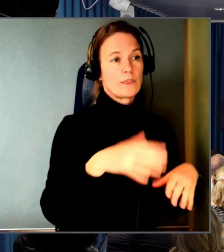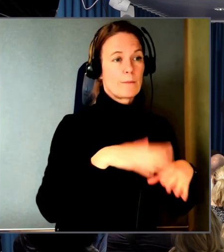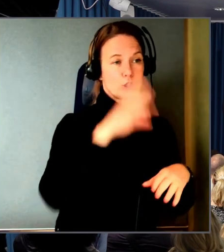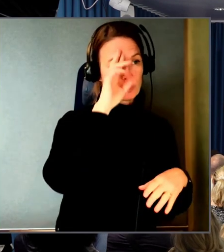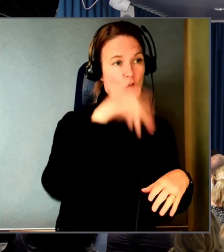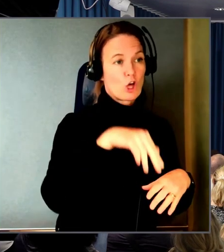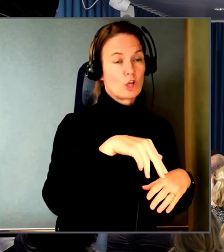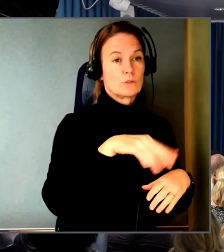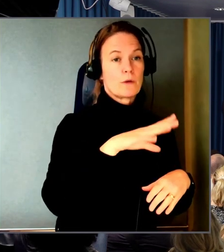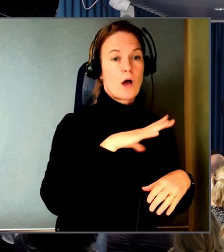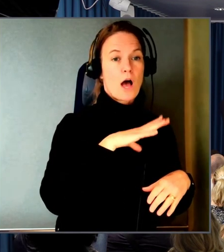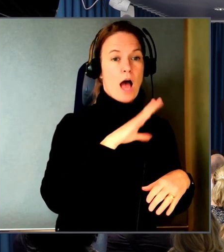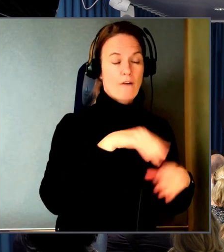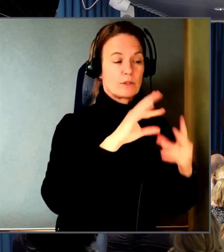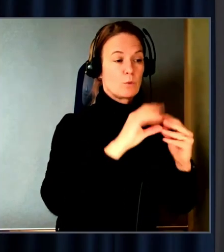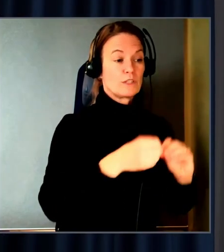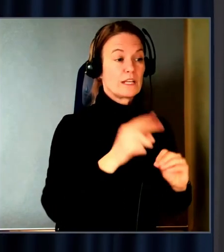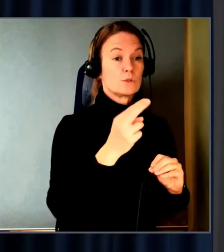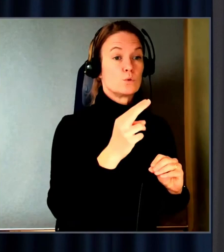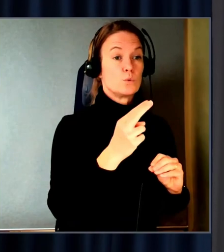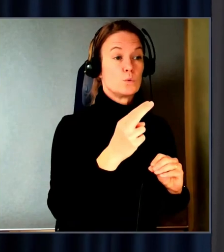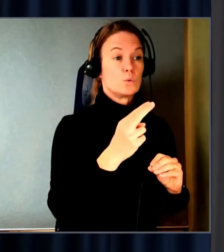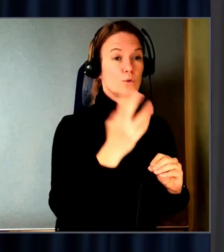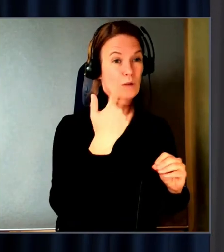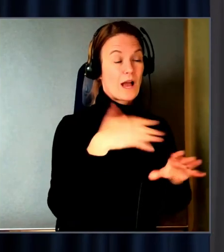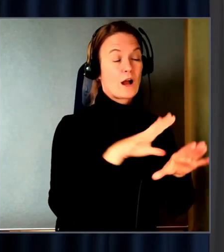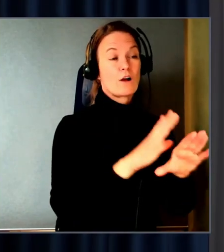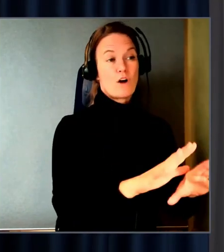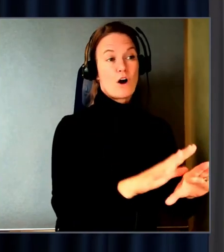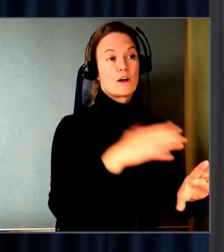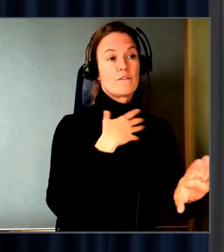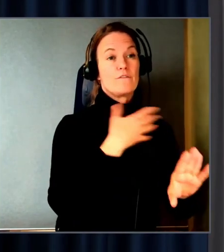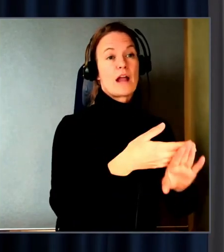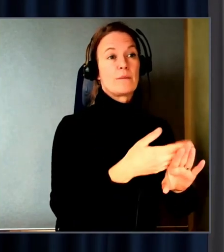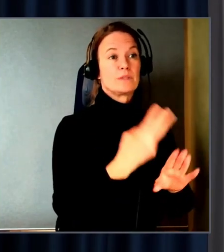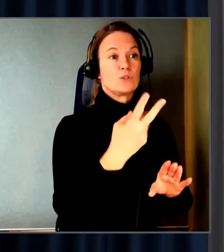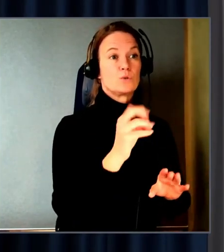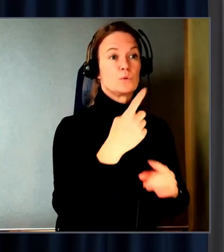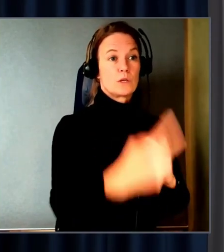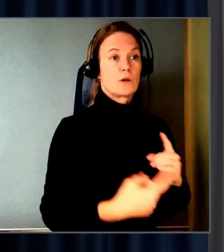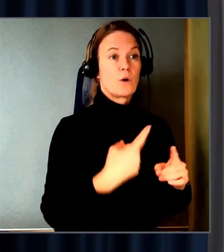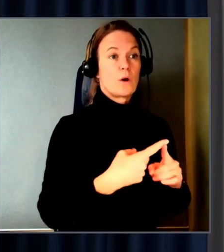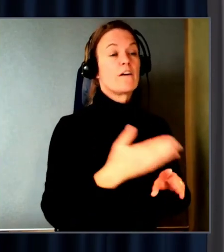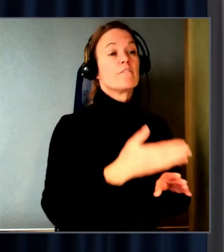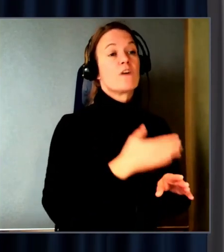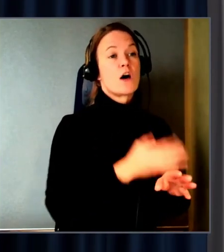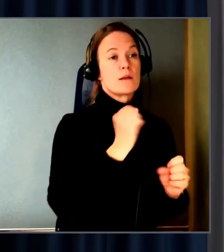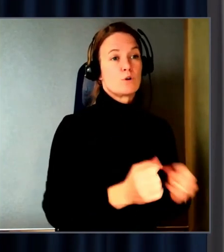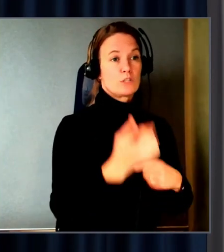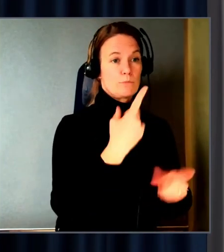har monterats där nu. Då kan de faktiskt få stå kvar ända upp till 20 års tid tror jag innan de måste bytas ut.